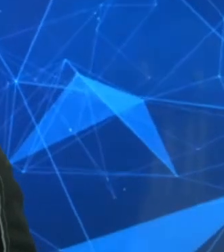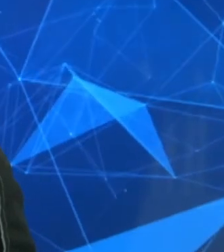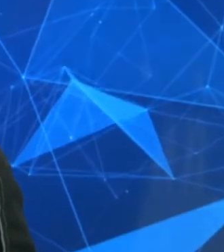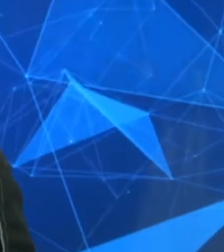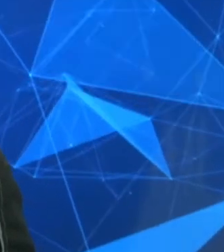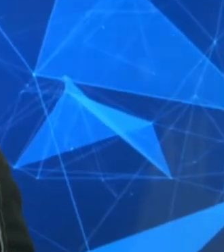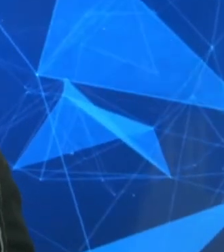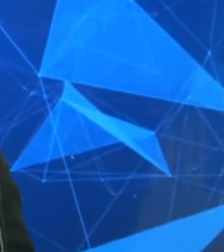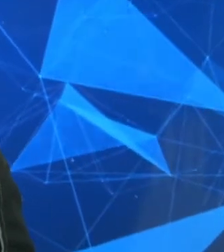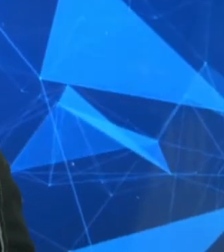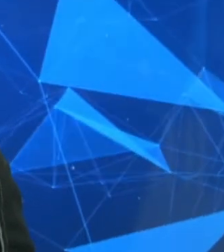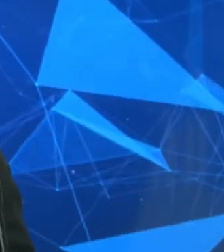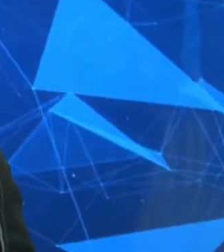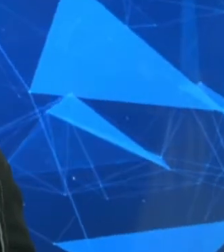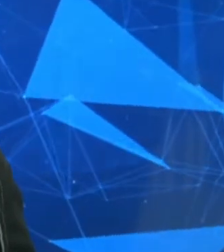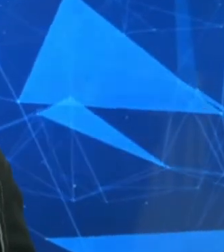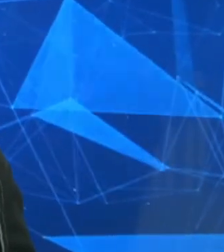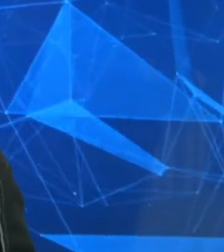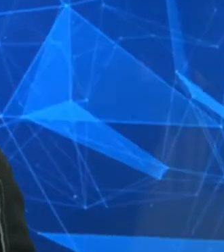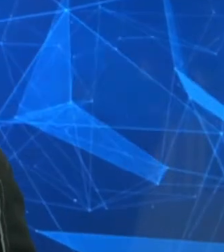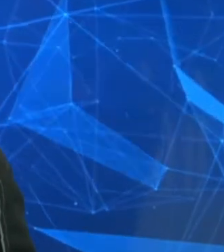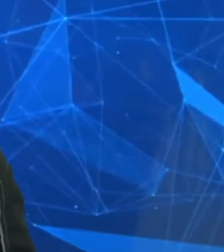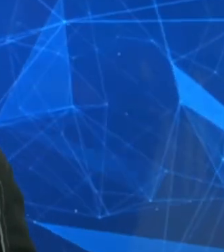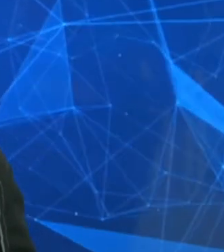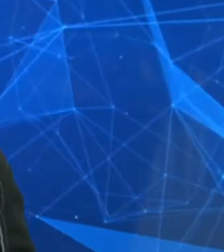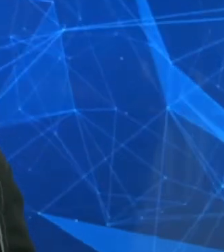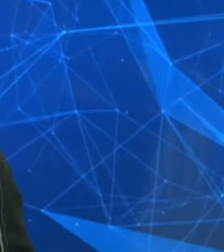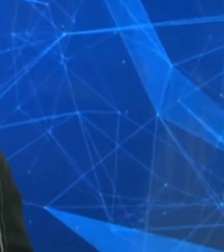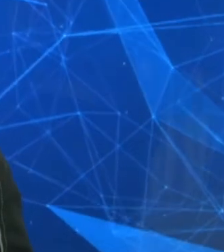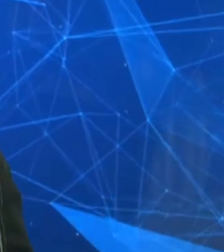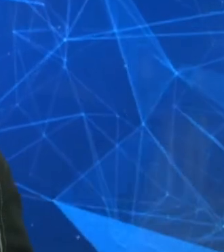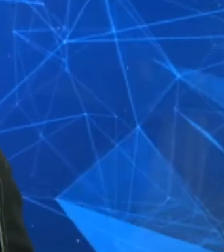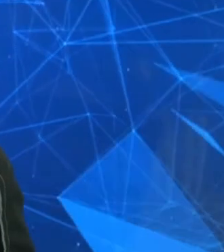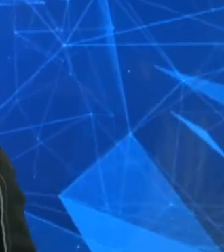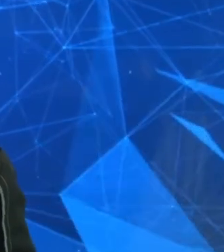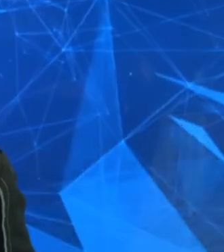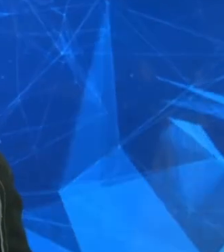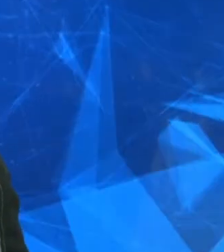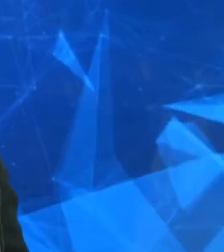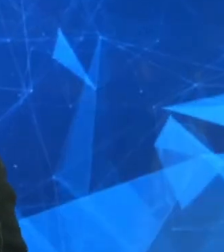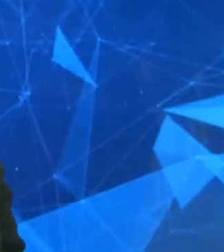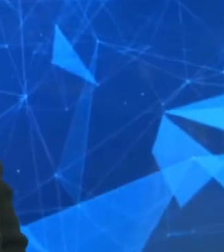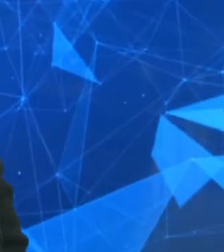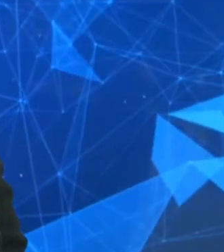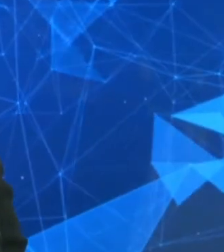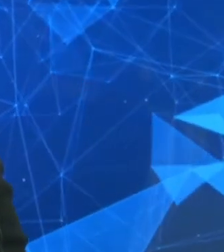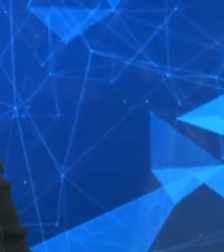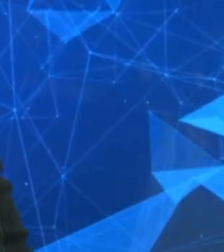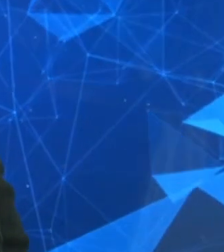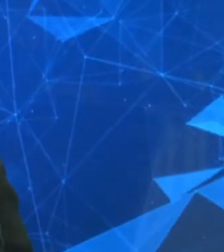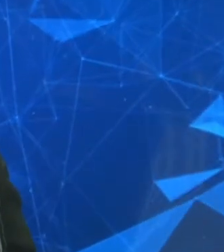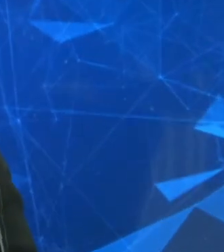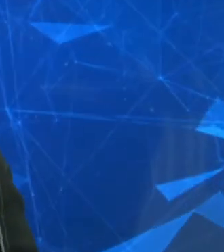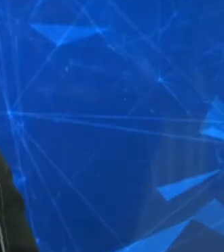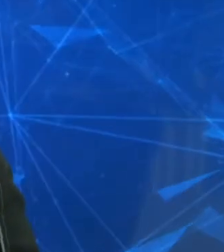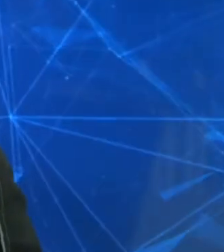επιδημιολογικά φορτία σε ειδικότερες περιοχές που εμφανίστηκαν ως επιβαρημένες όλες τις προηγούμενες ημέρες. Περνάμε σε διαφημιστικό διάλειμμα το πρώτο μας. Θα